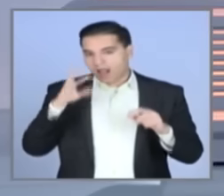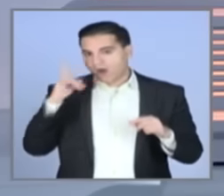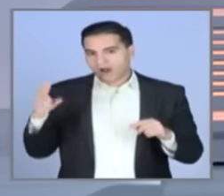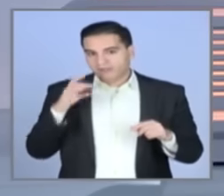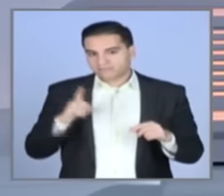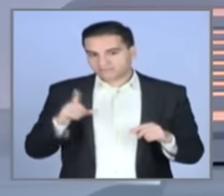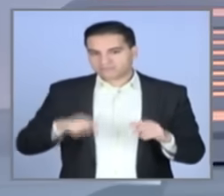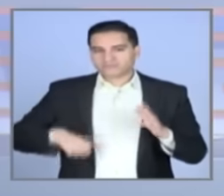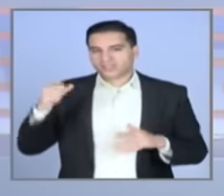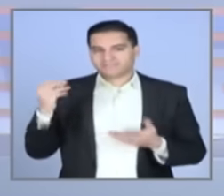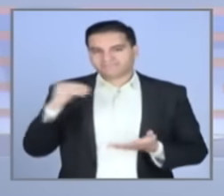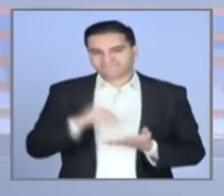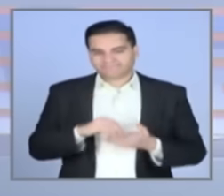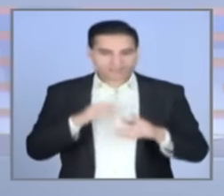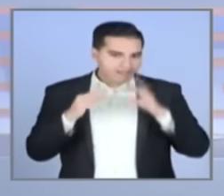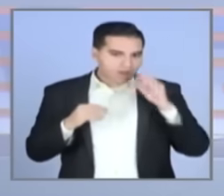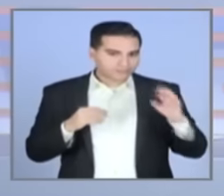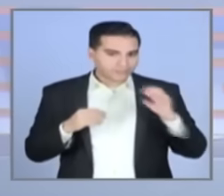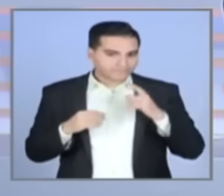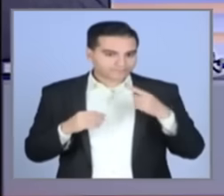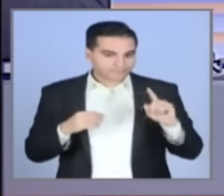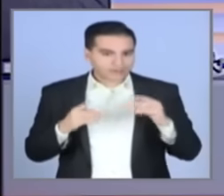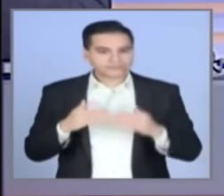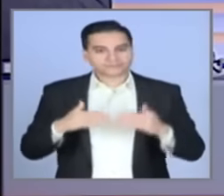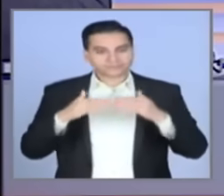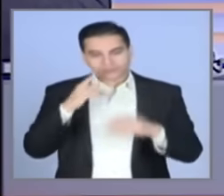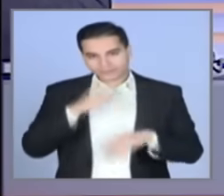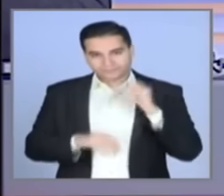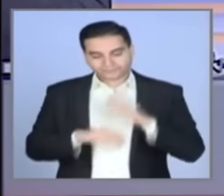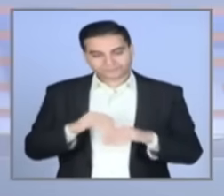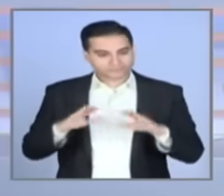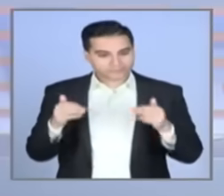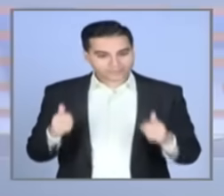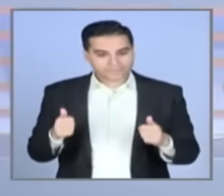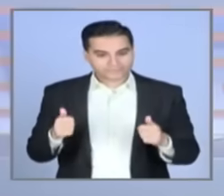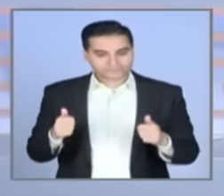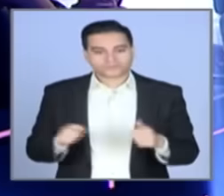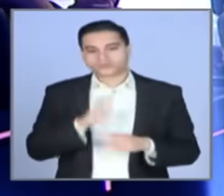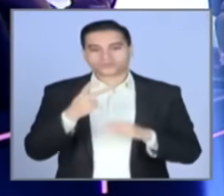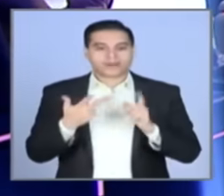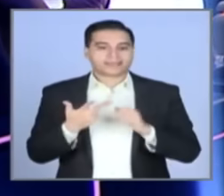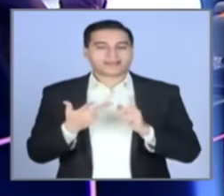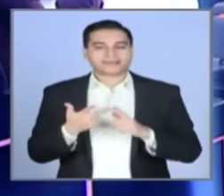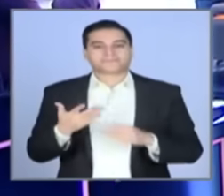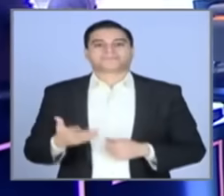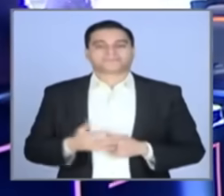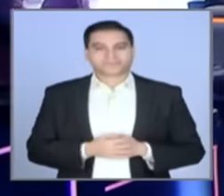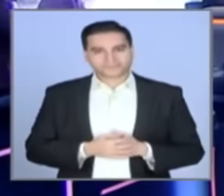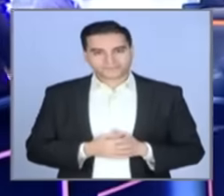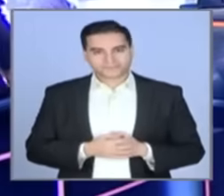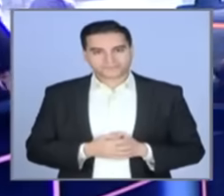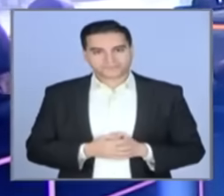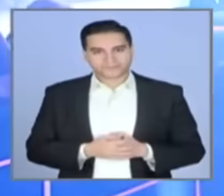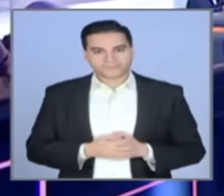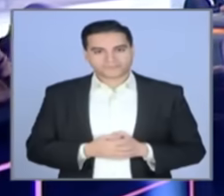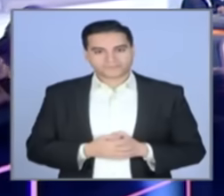25. مدام رقية فرصتك تتعدلي. ماشي، اتكل ان شاء الله. السؤال الثالث